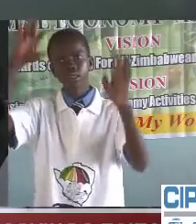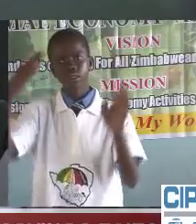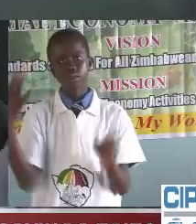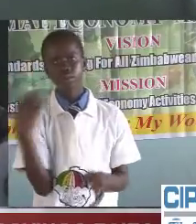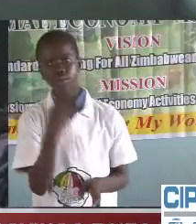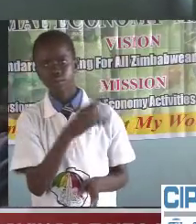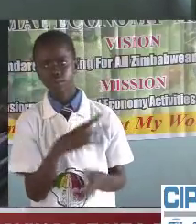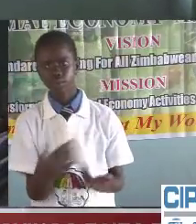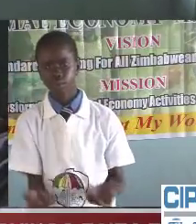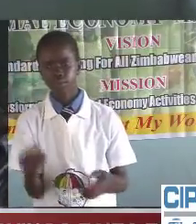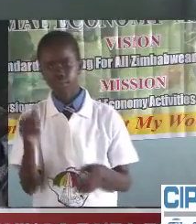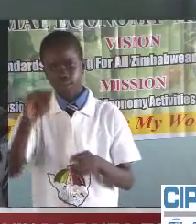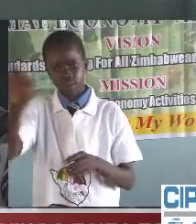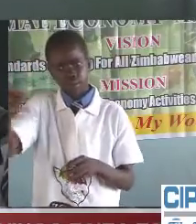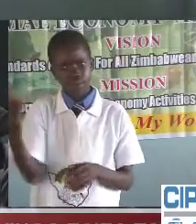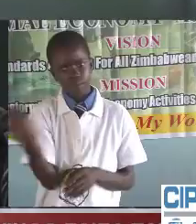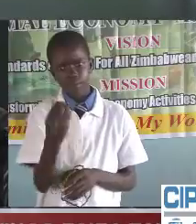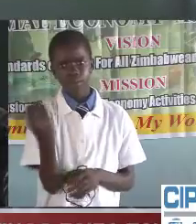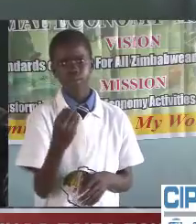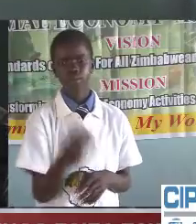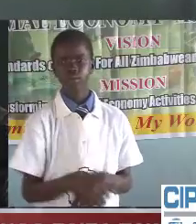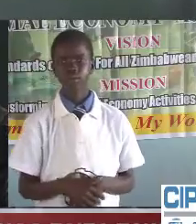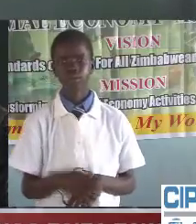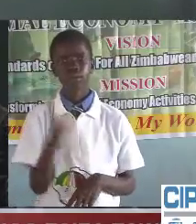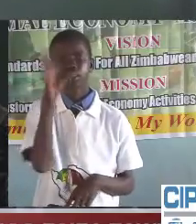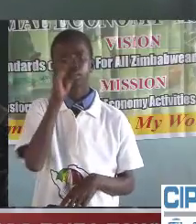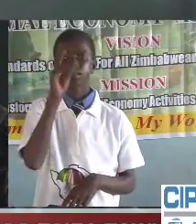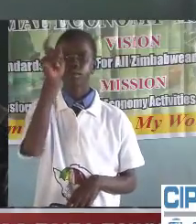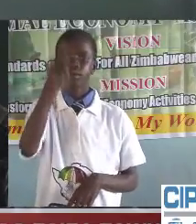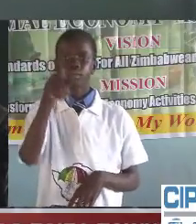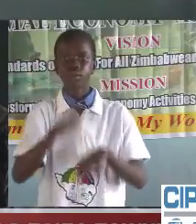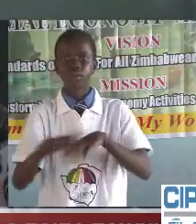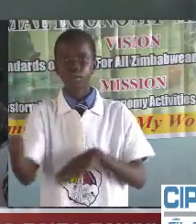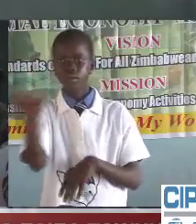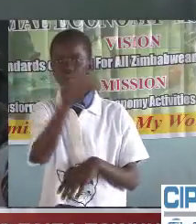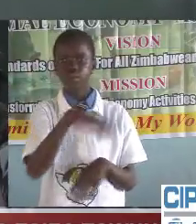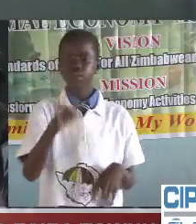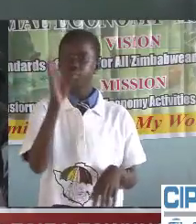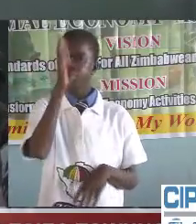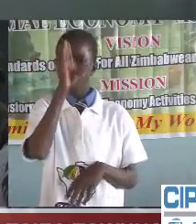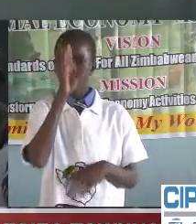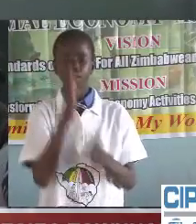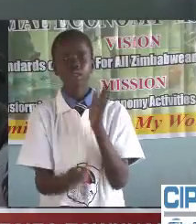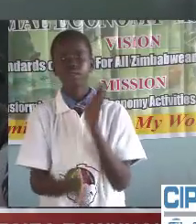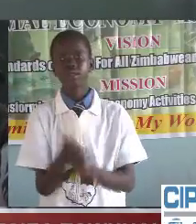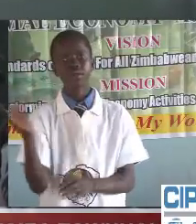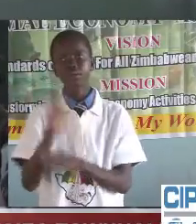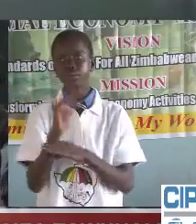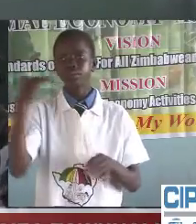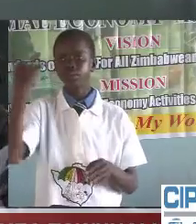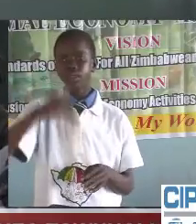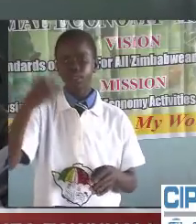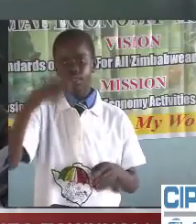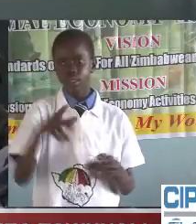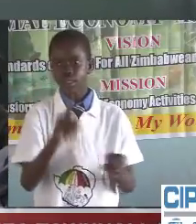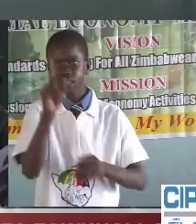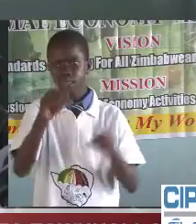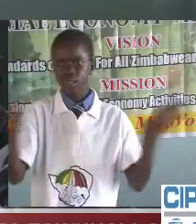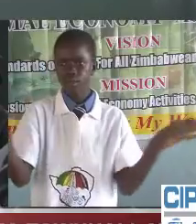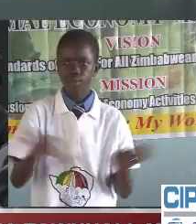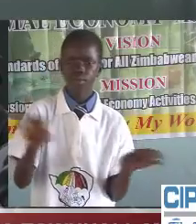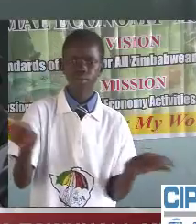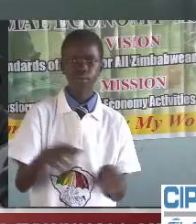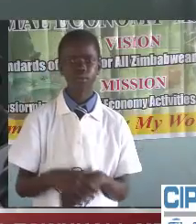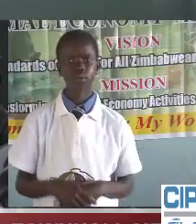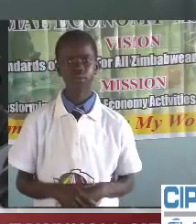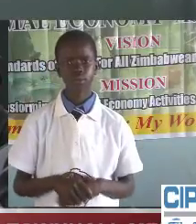vachizoita mabusiness. Isusu izvozvi takamira pano hatichadi kunzi mavendors, tava kuda kunzi